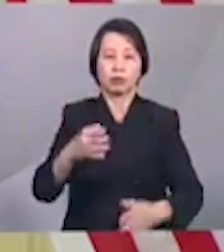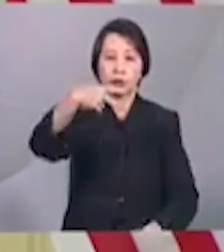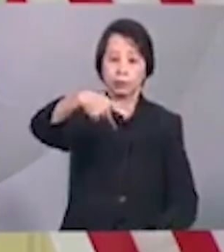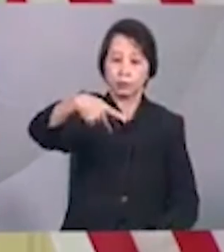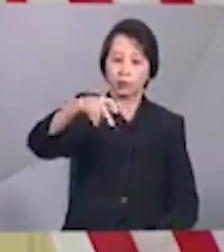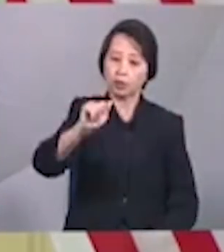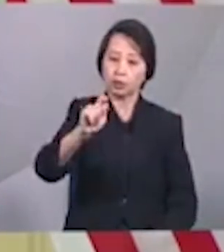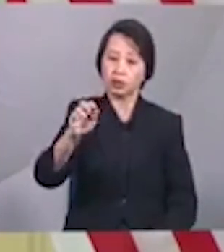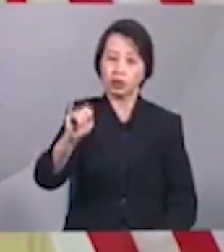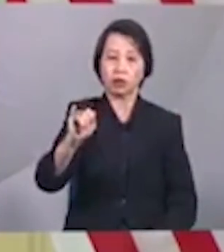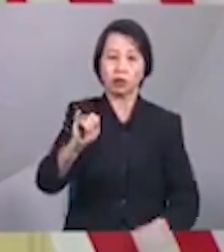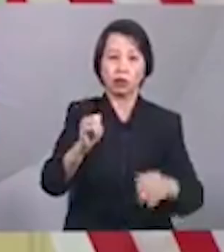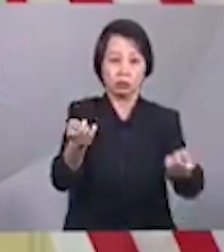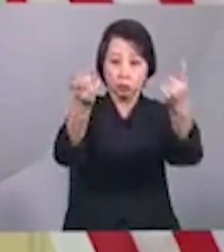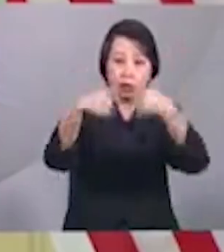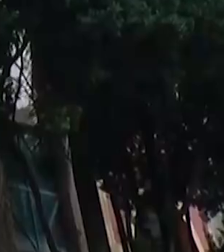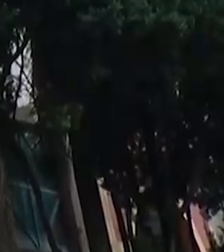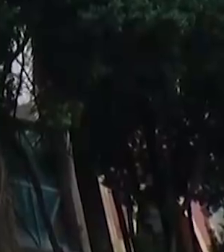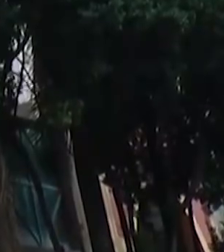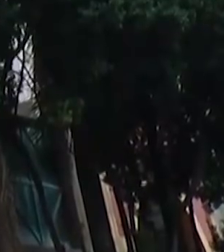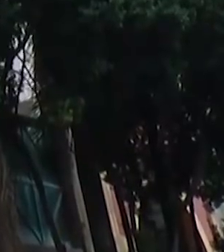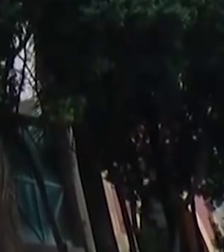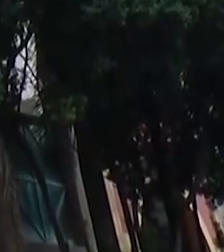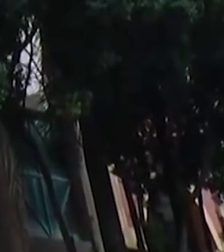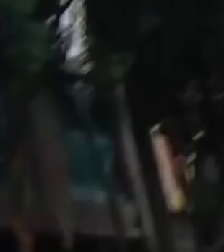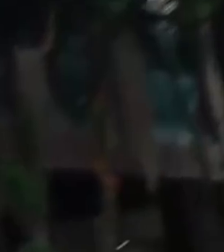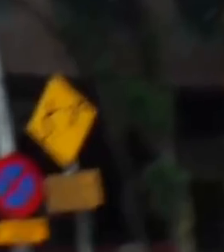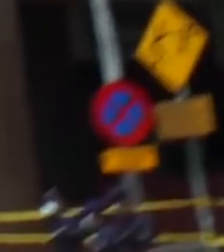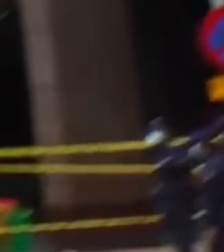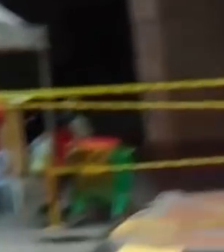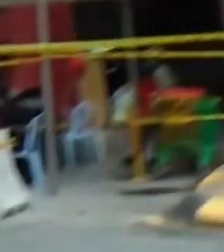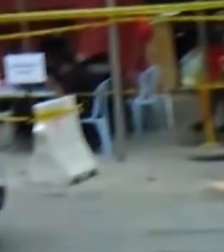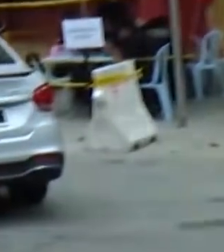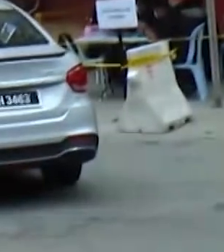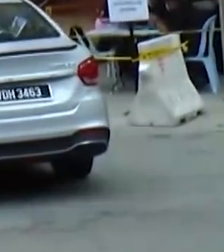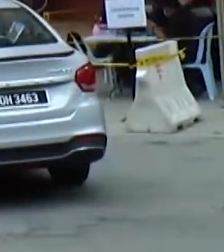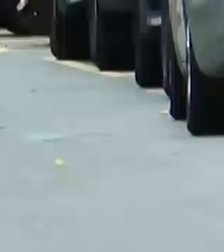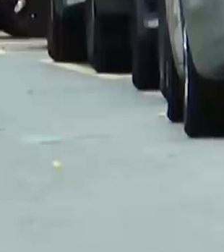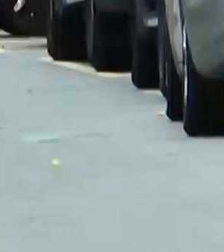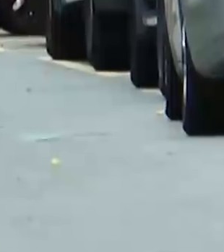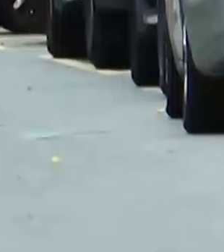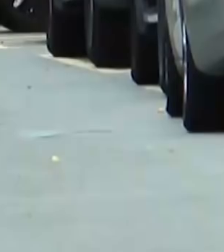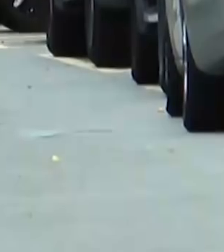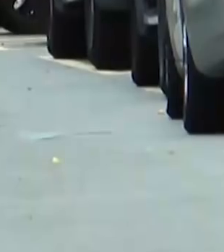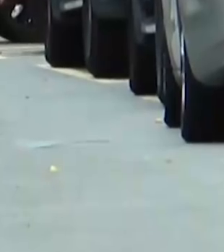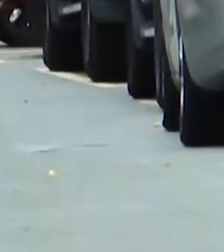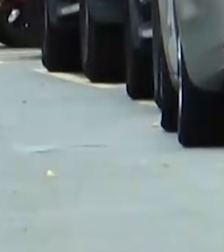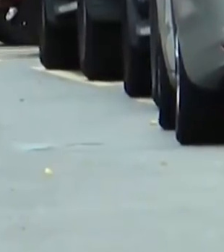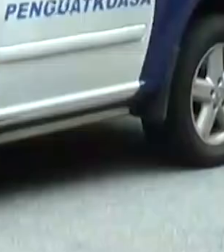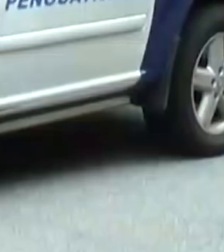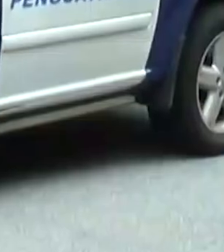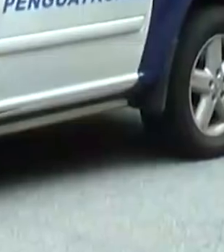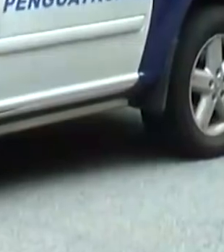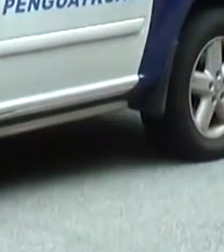parti ini, pendatang tanpa izin ini, dia di kuarantin secara wajib di dalam